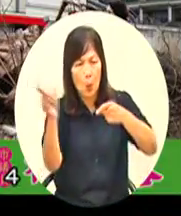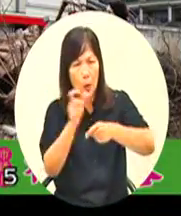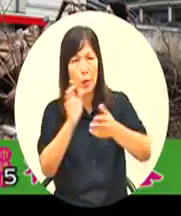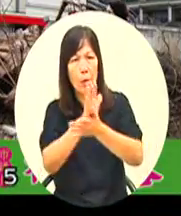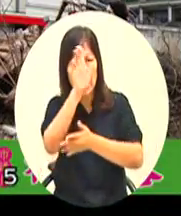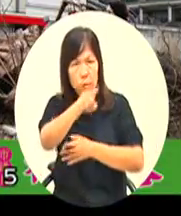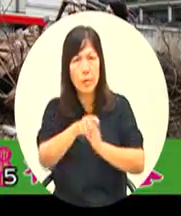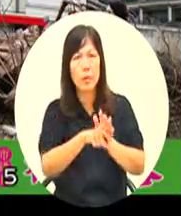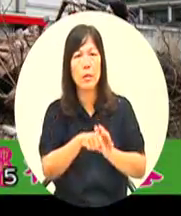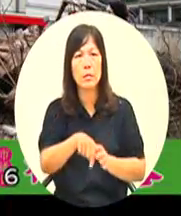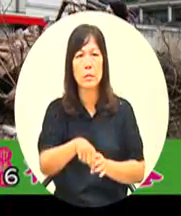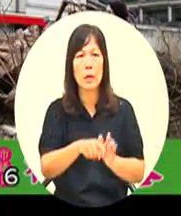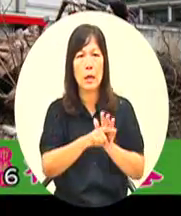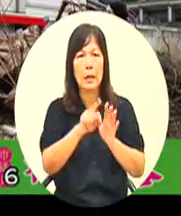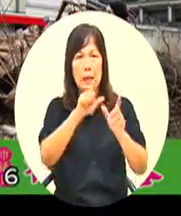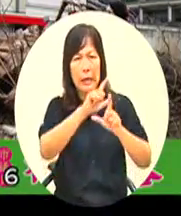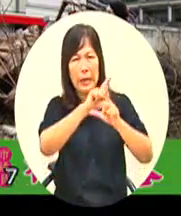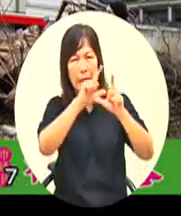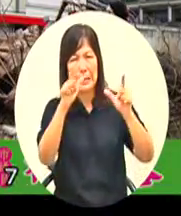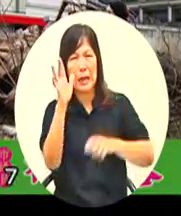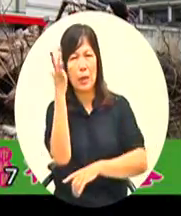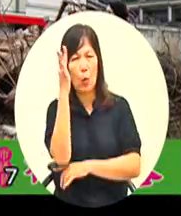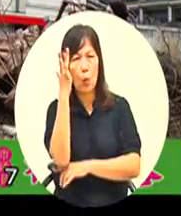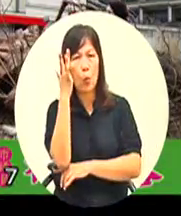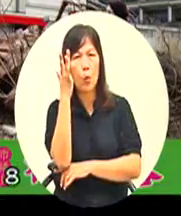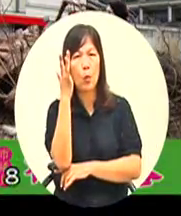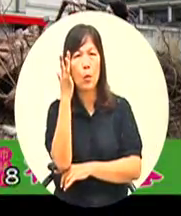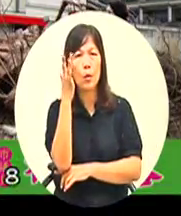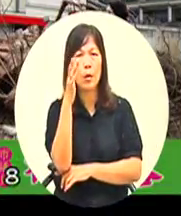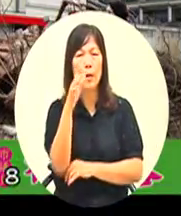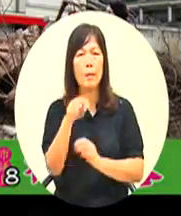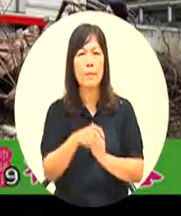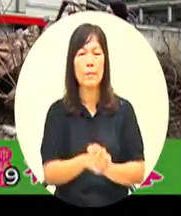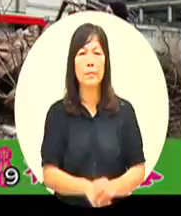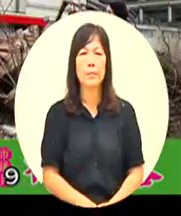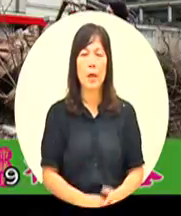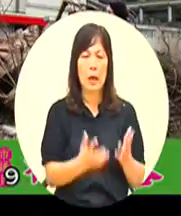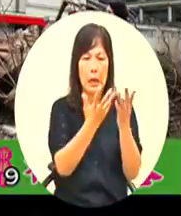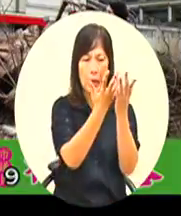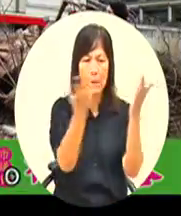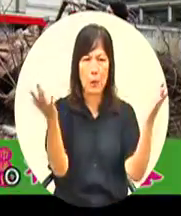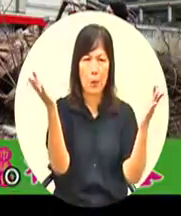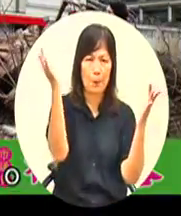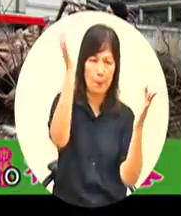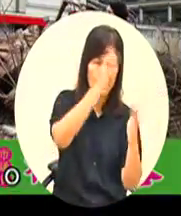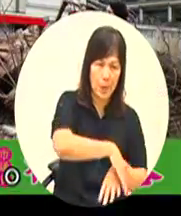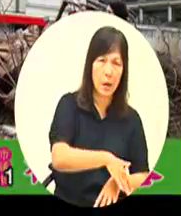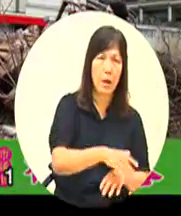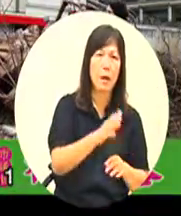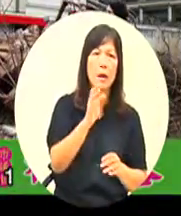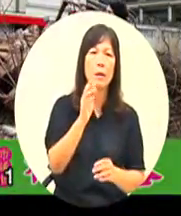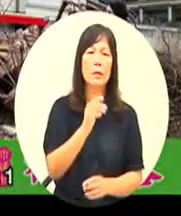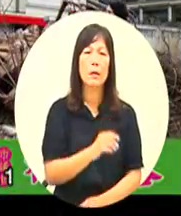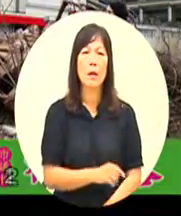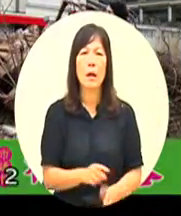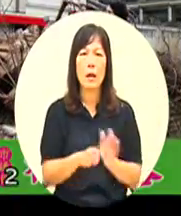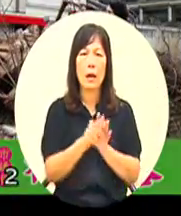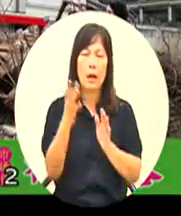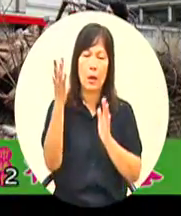个一棵大菩提树，它压倒了哈，你敢知伊倒